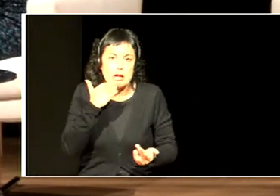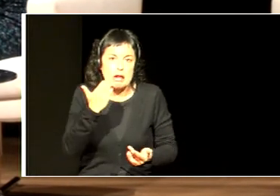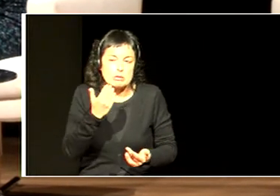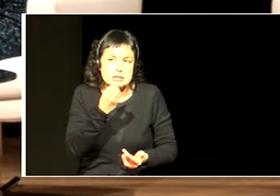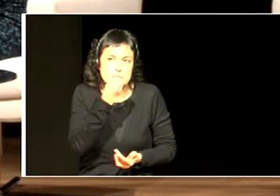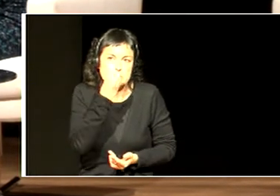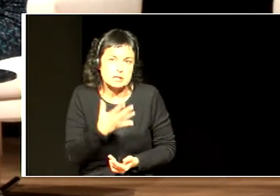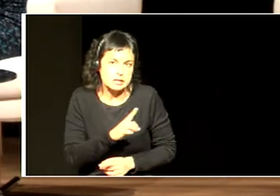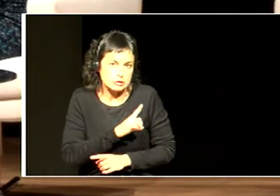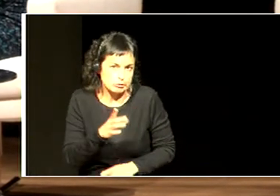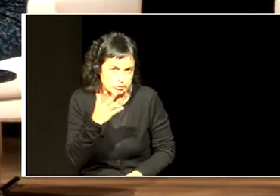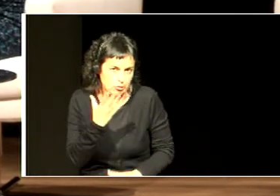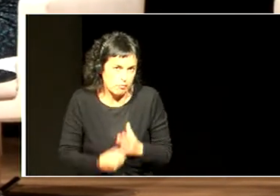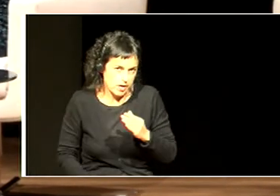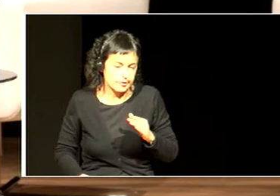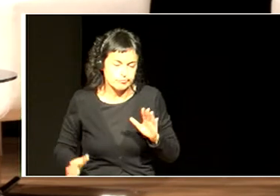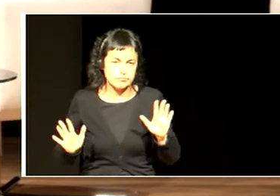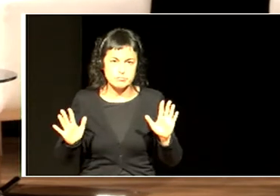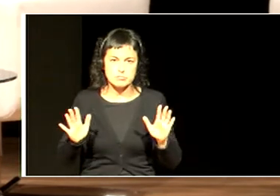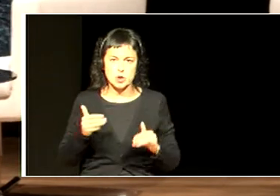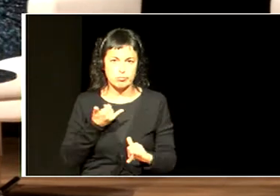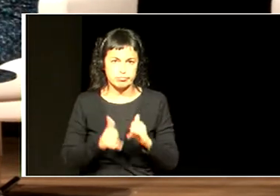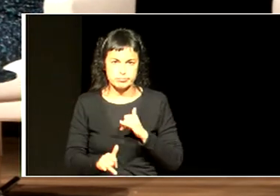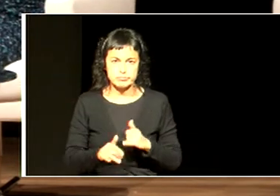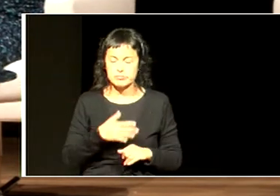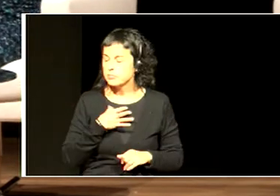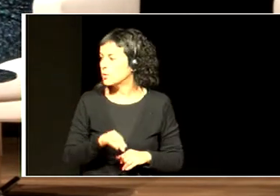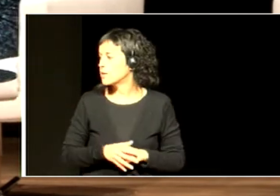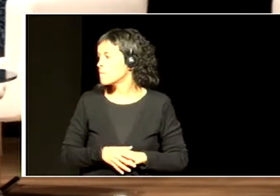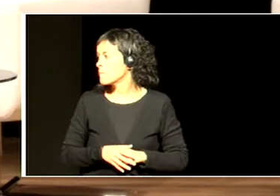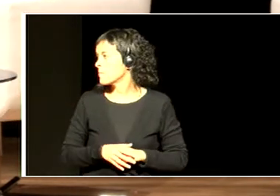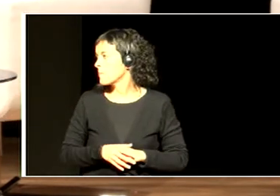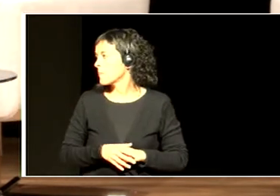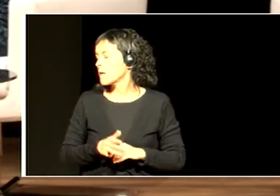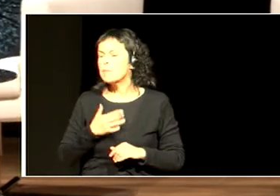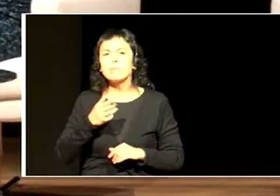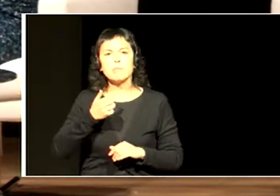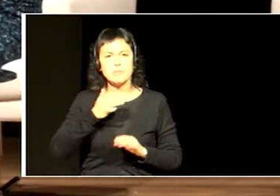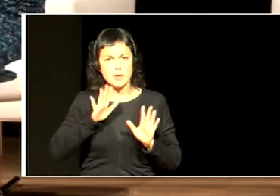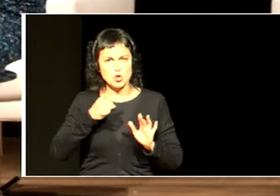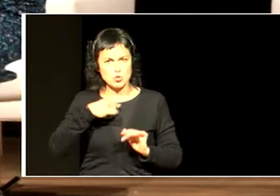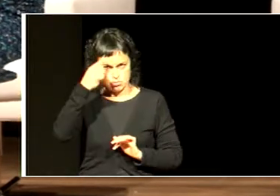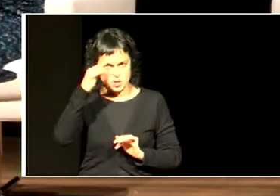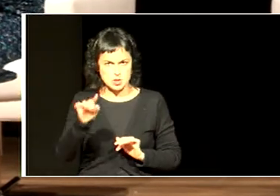dena. Baina, ni badakit, eta nik eskua sartuko nuke, momentu honetan,